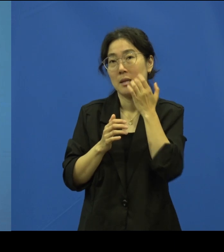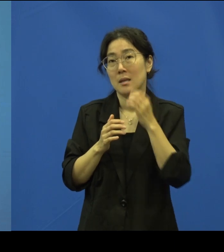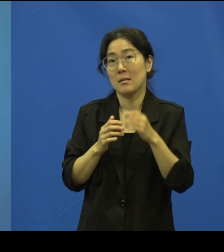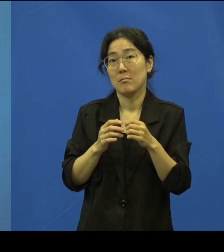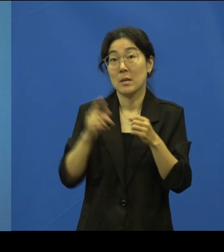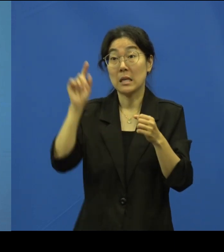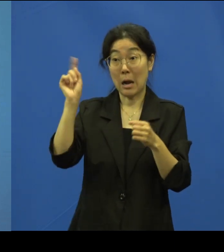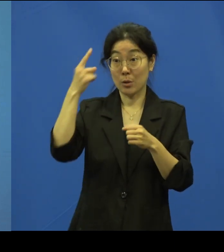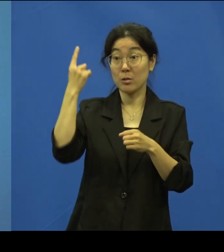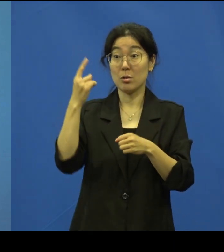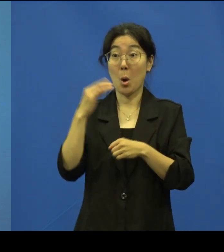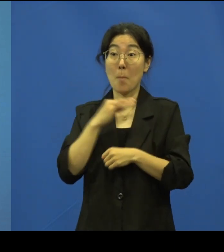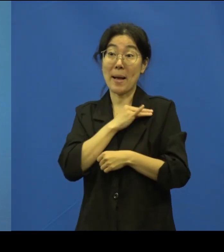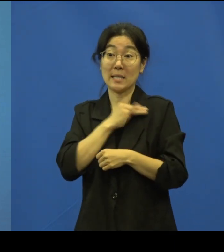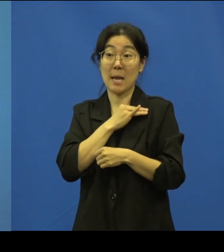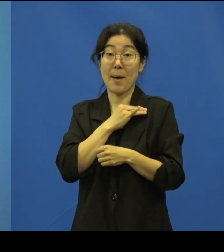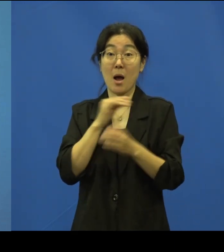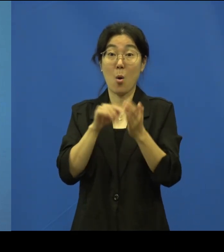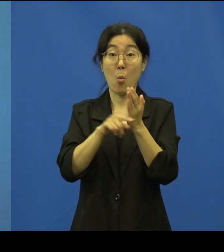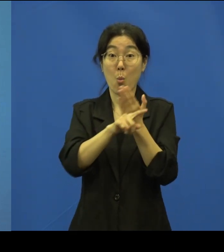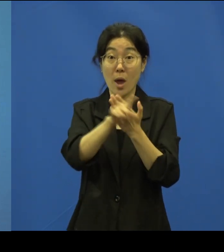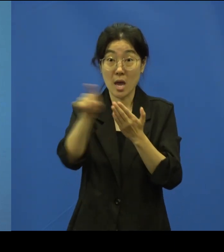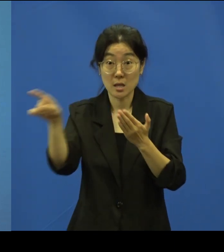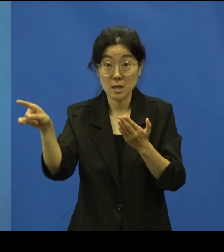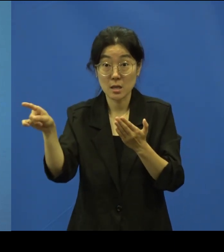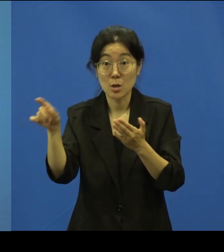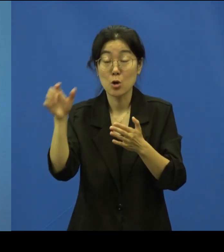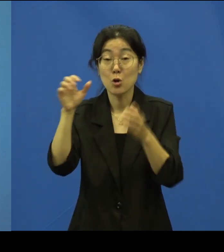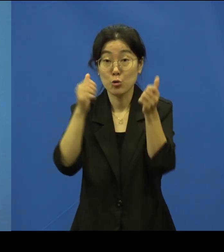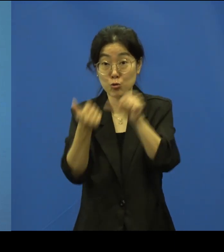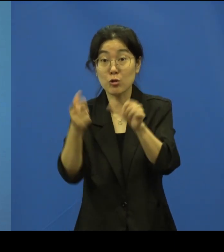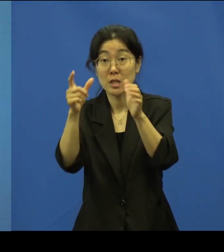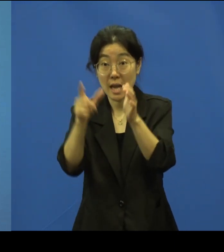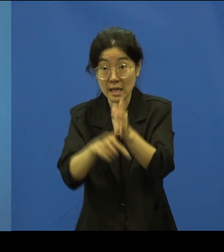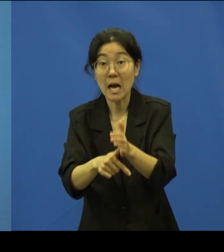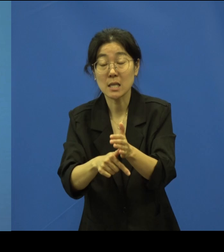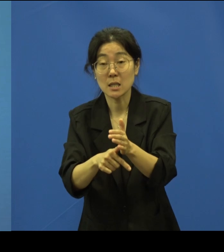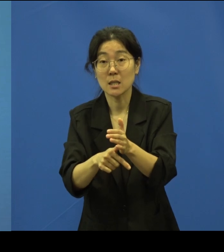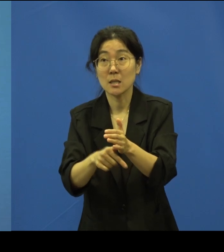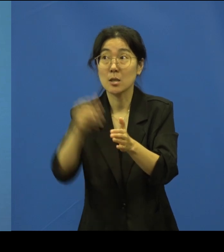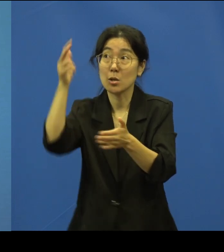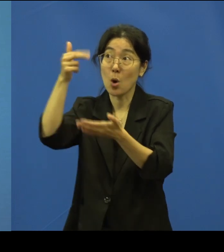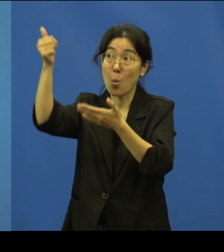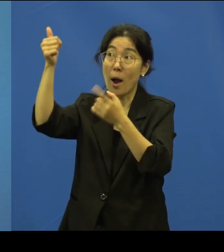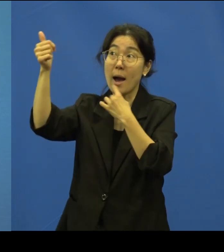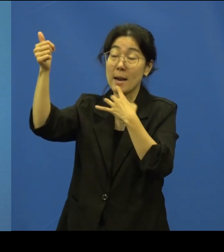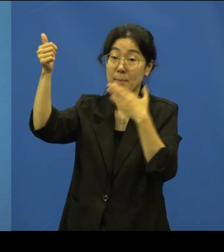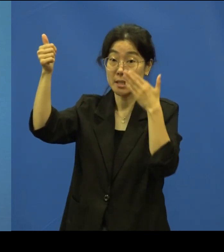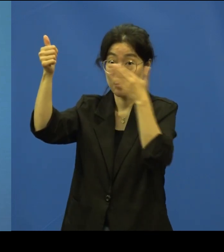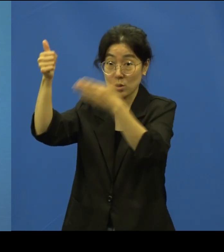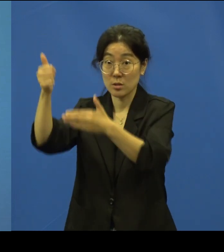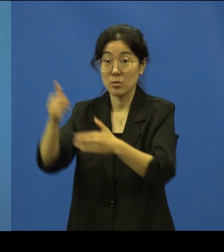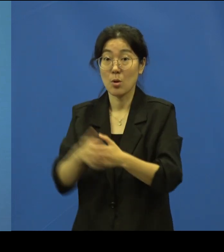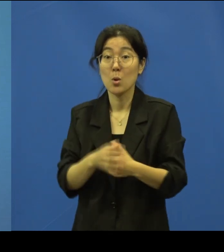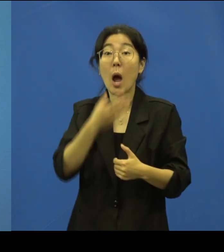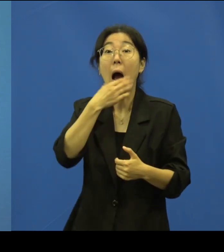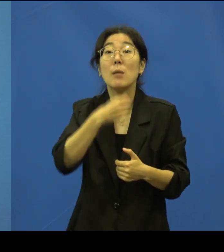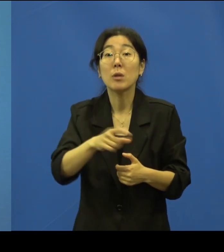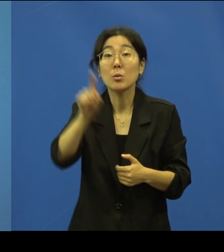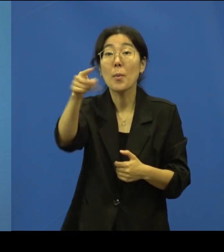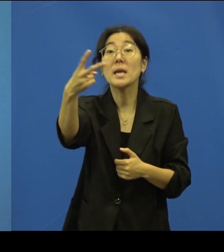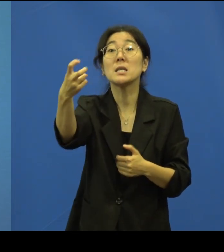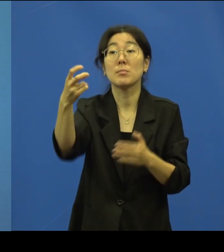일 외에는 그가 죽을 때까지 여호와를 섬깁니다. 아브라함도 120세가 가까운